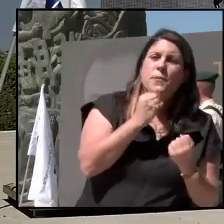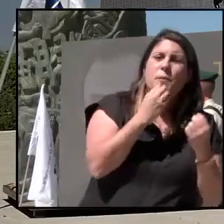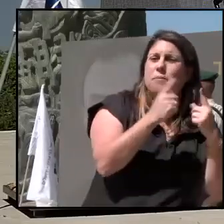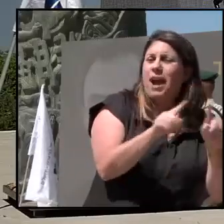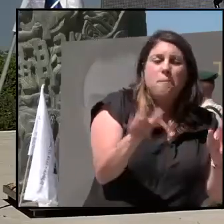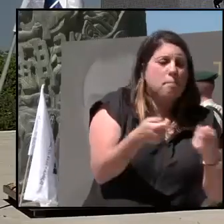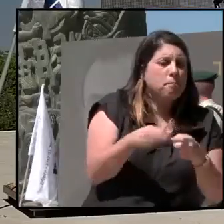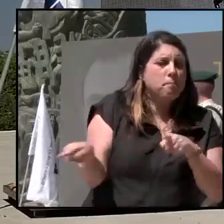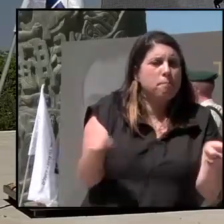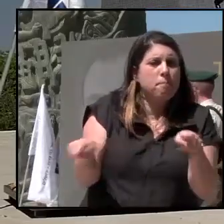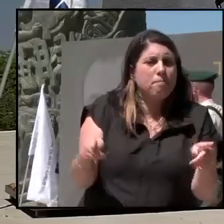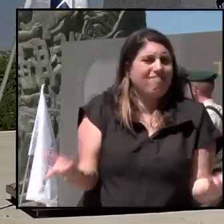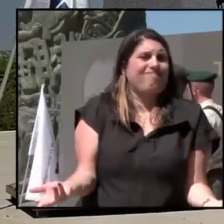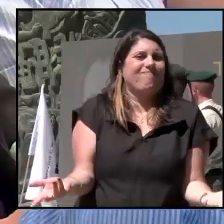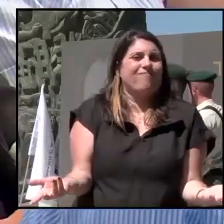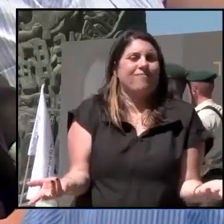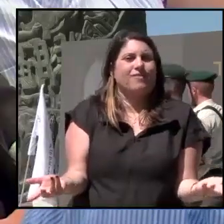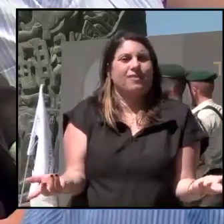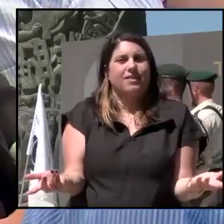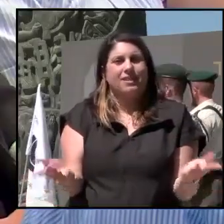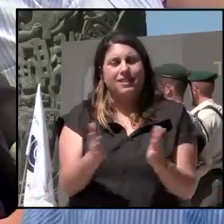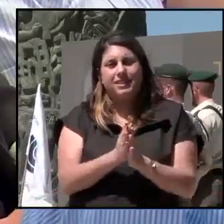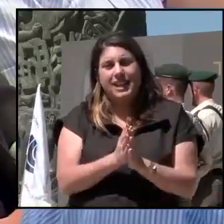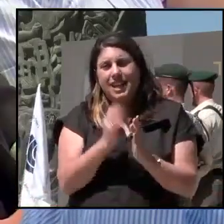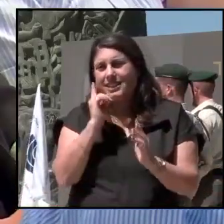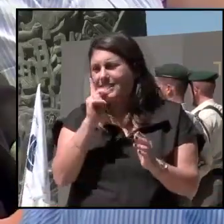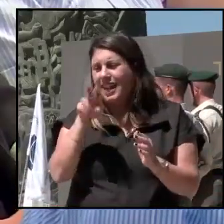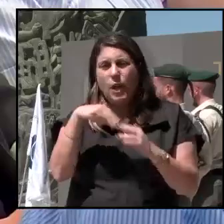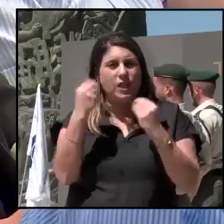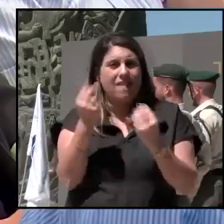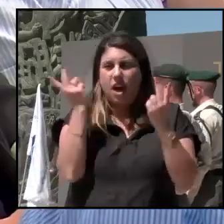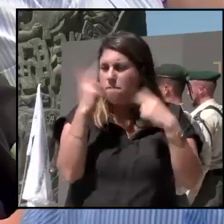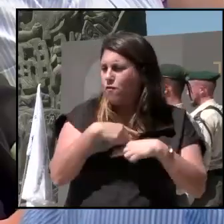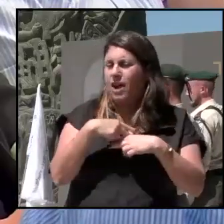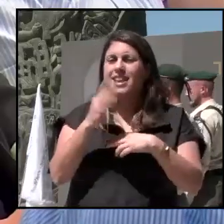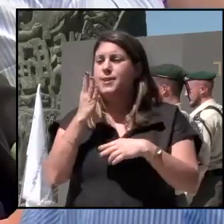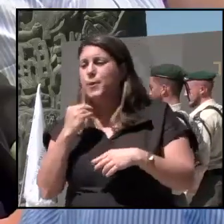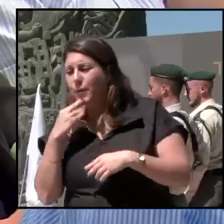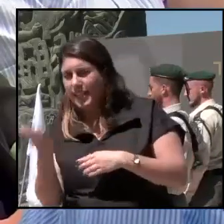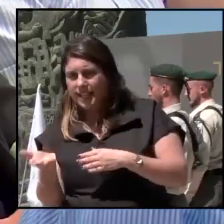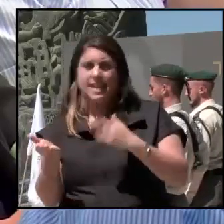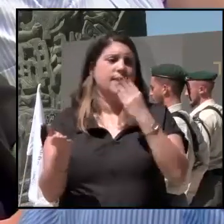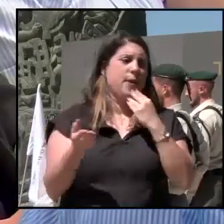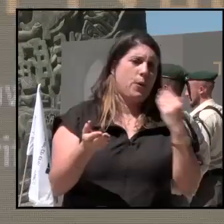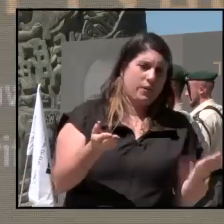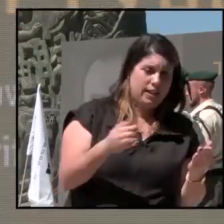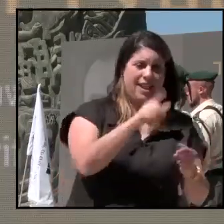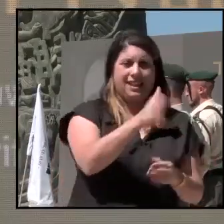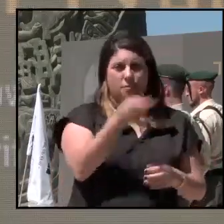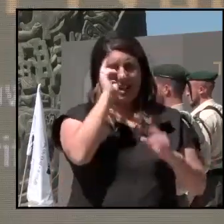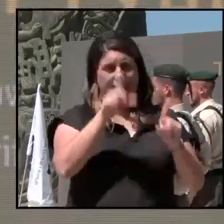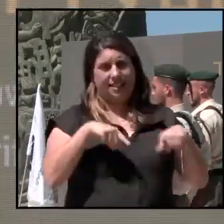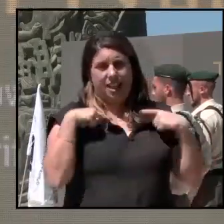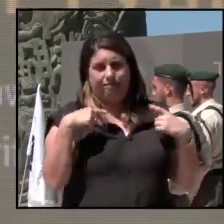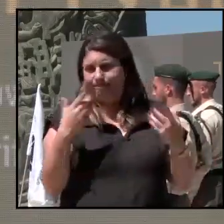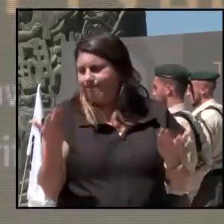אחרים? הרי על פניו זה צריך להיות דבר מובן מאליו, יהודי ועוד יהודי, אדם בסכנת חיים,